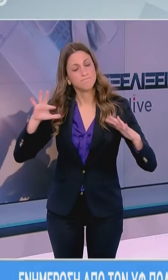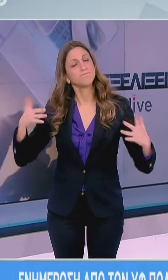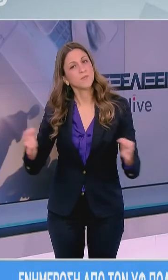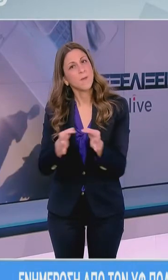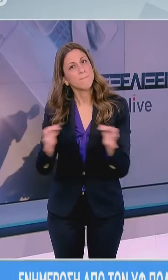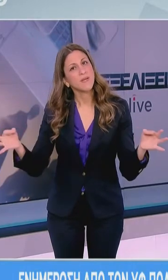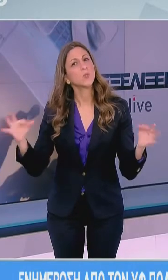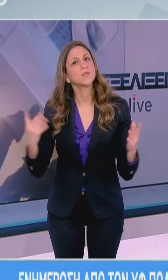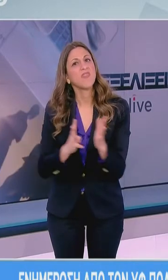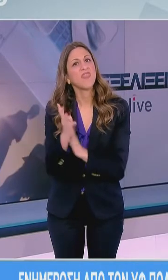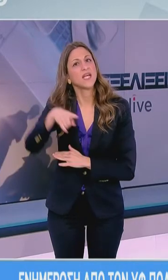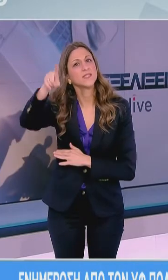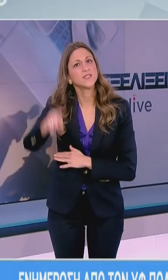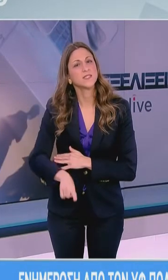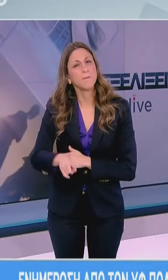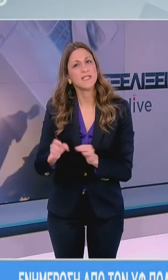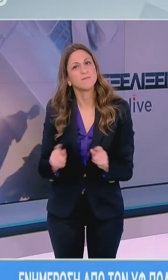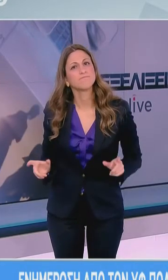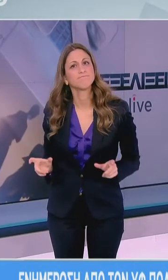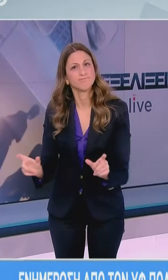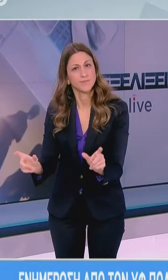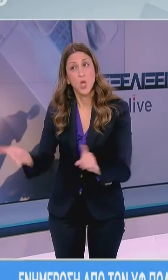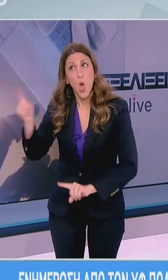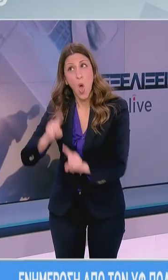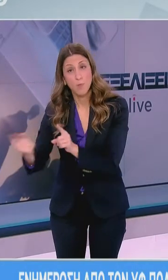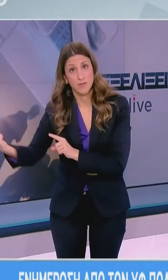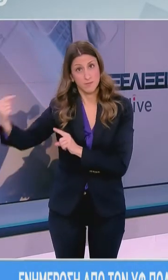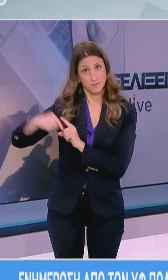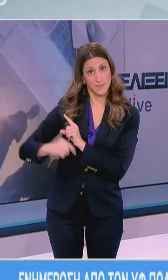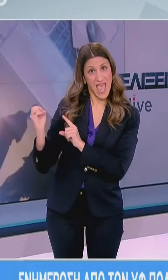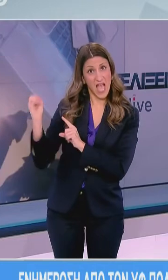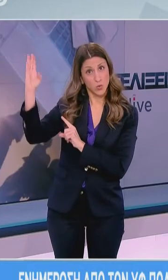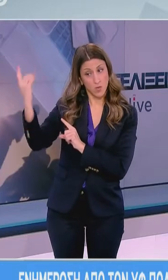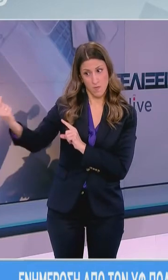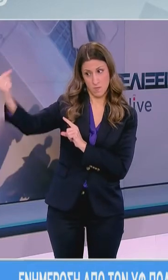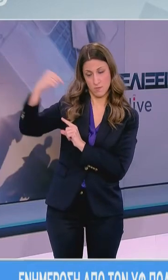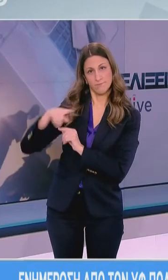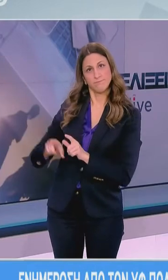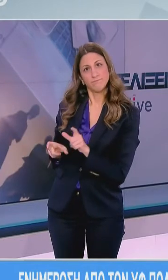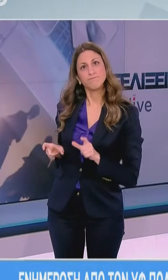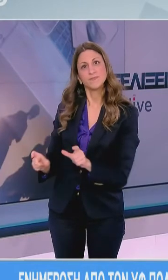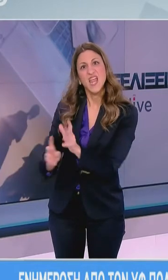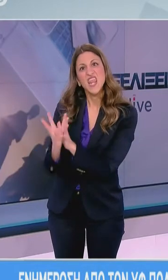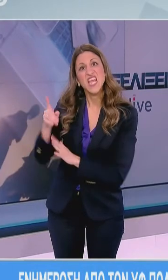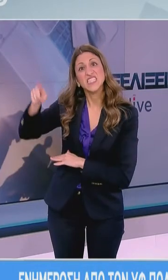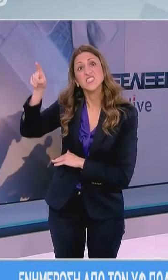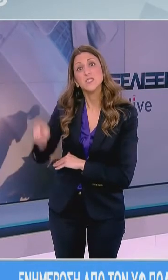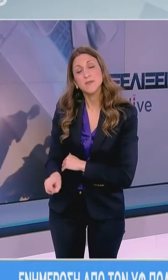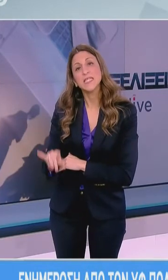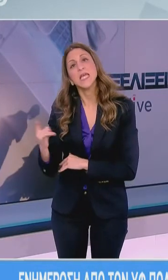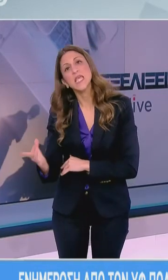μέτρο της 14ήμερης καραντίνας, που επιβάλλεται σε όσους έρχονται από το εξωτερικό ή αποτελούν στενές επαφές επιβεβαιωμένων